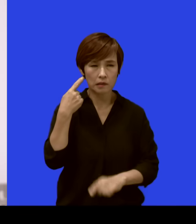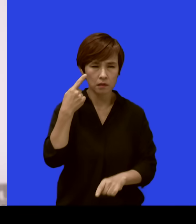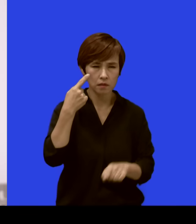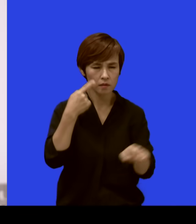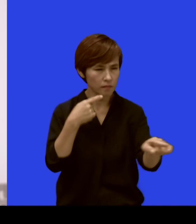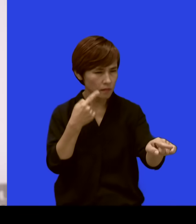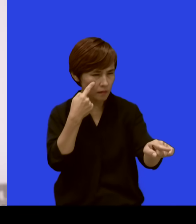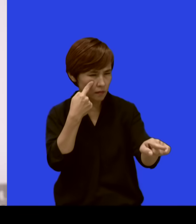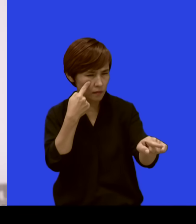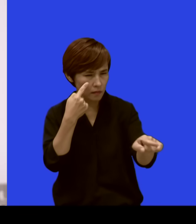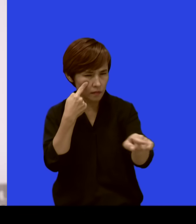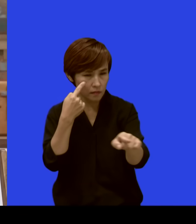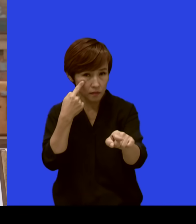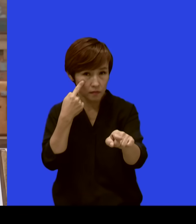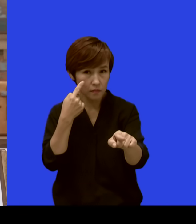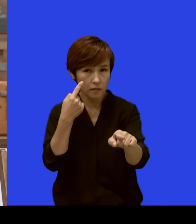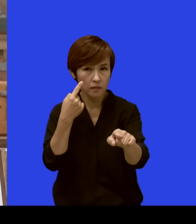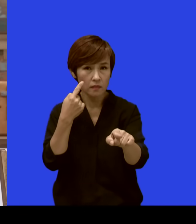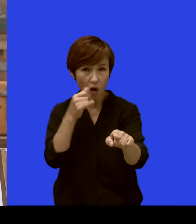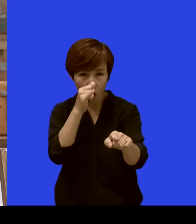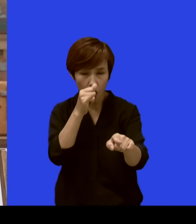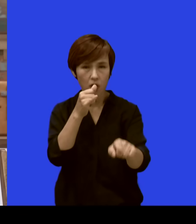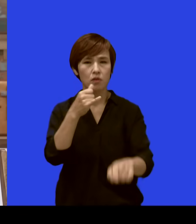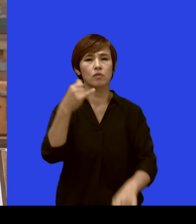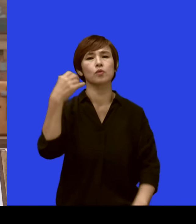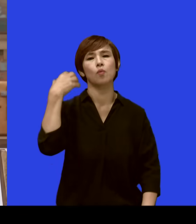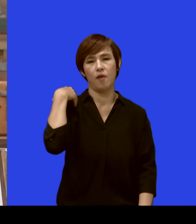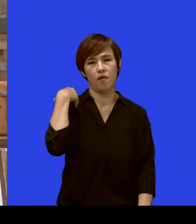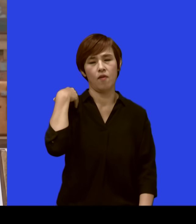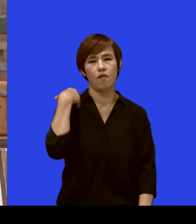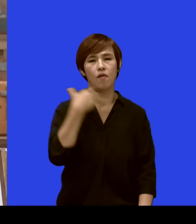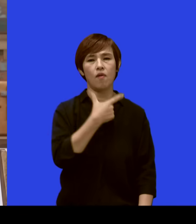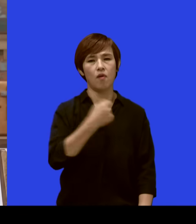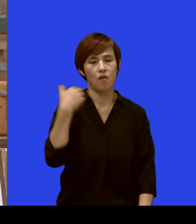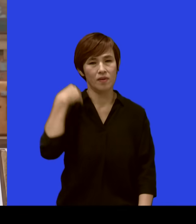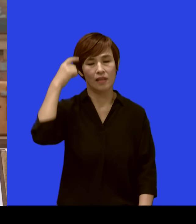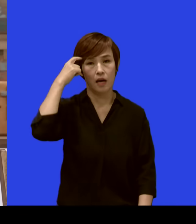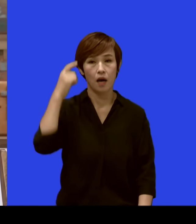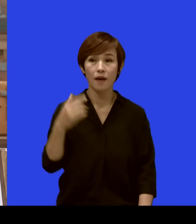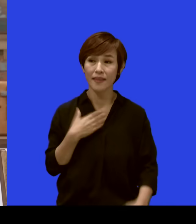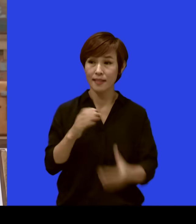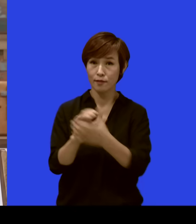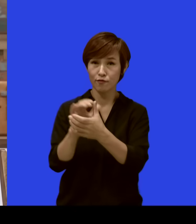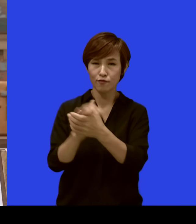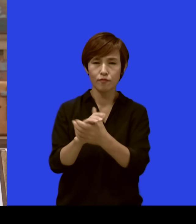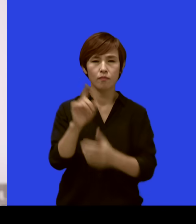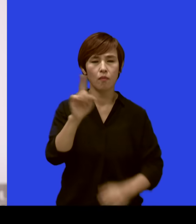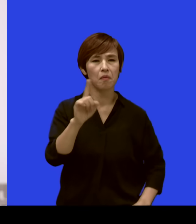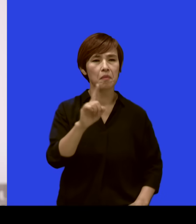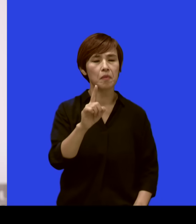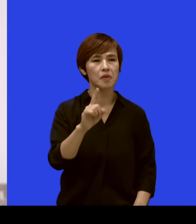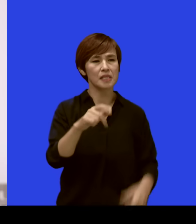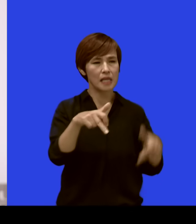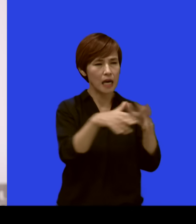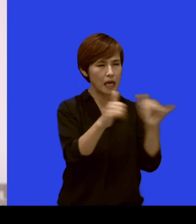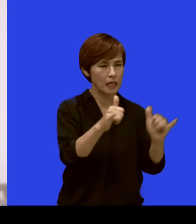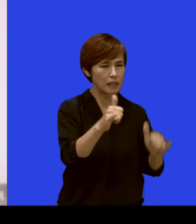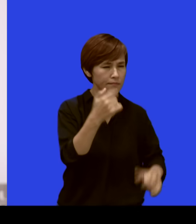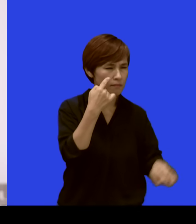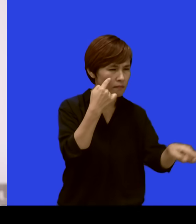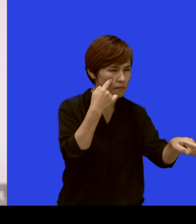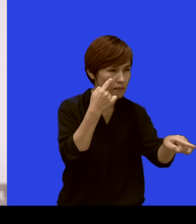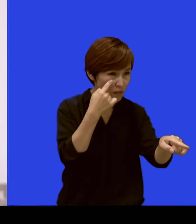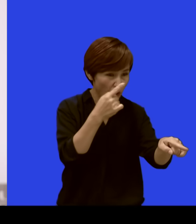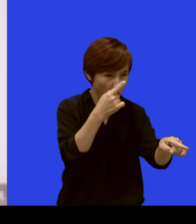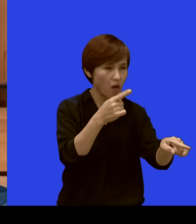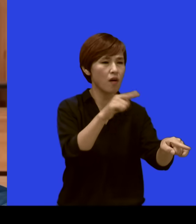친구들 중에는 장애인들이 눈에 밟히거나 아니면은 해외 뭐 미전도 종족이 눈에 밟히는데 저는 한국 교회와